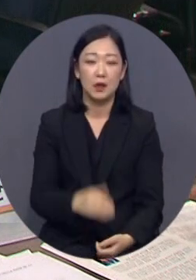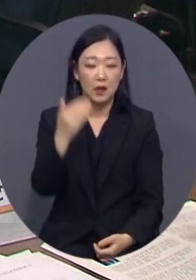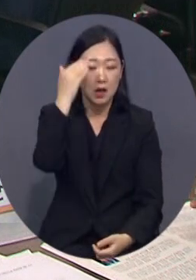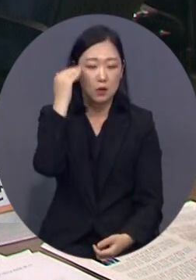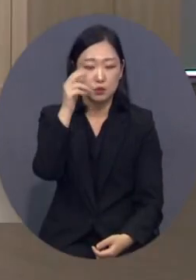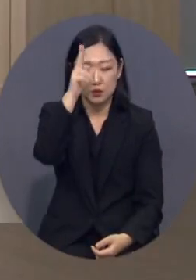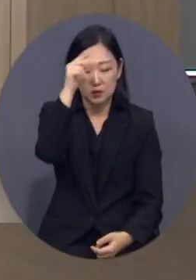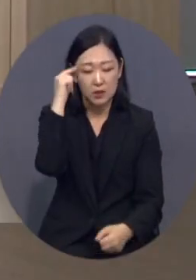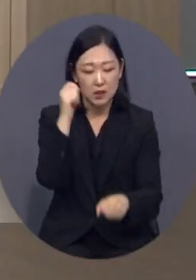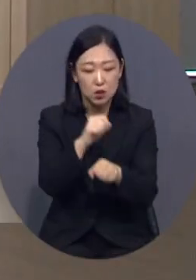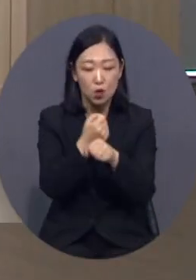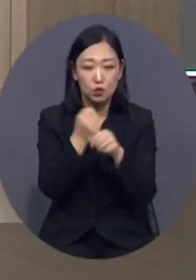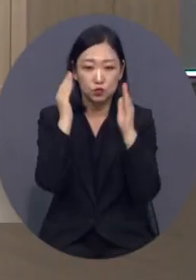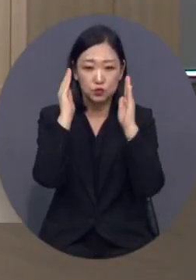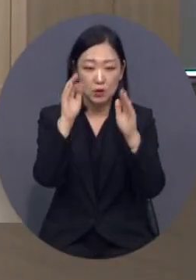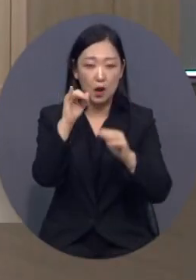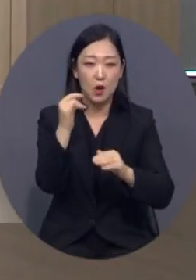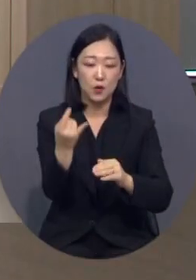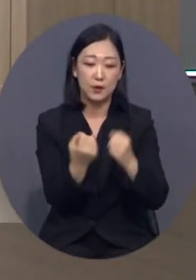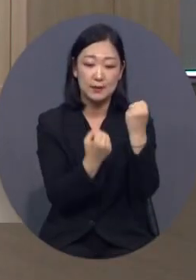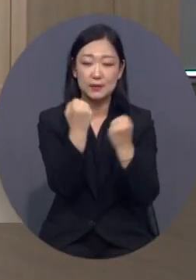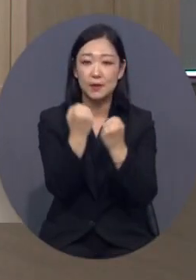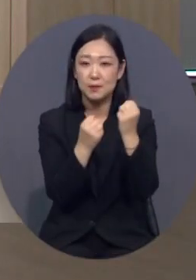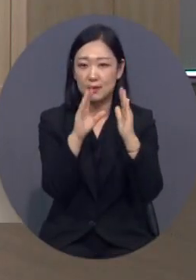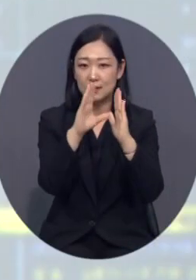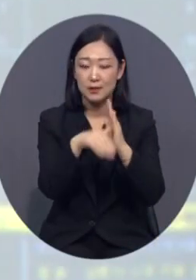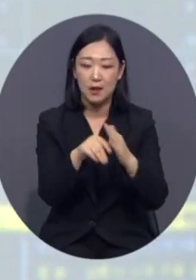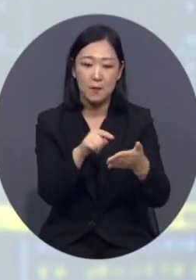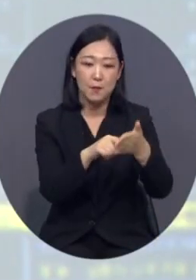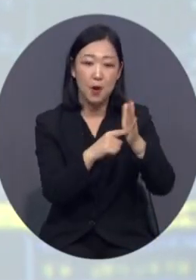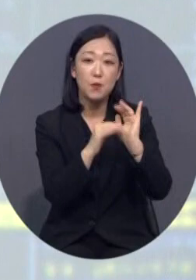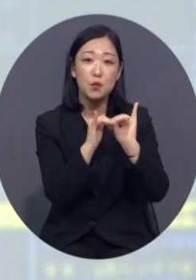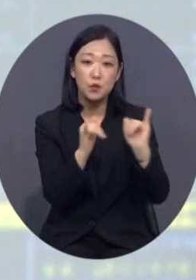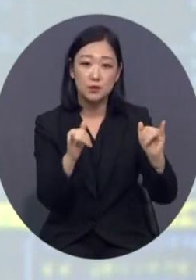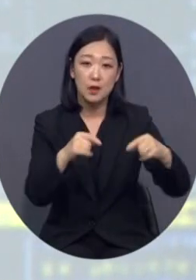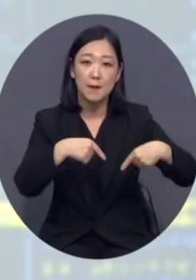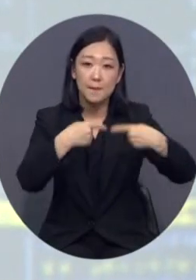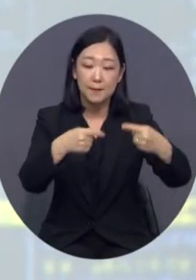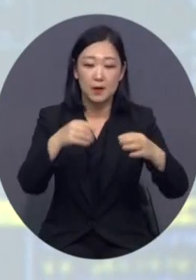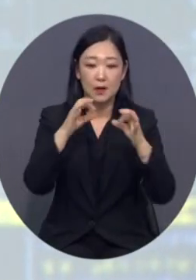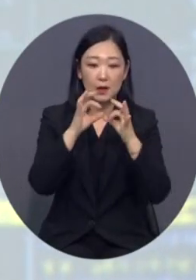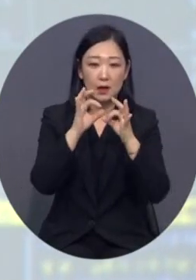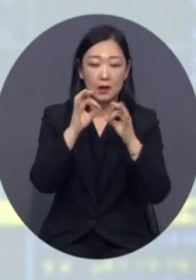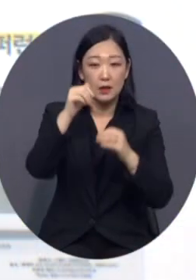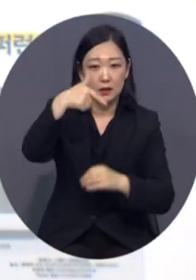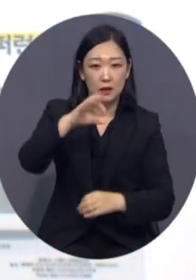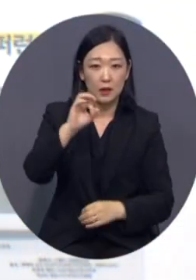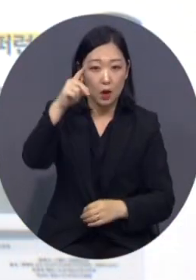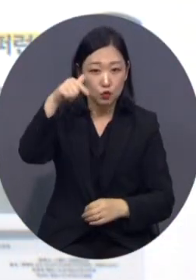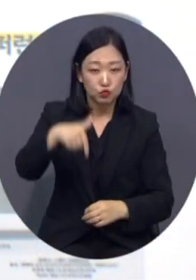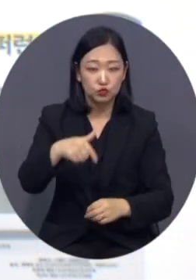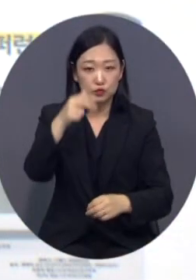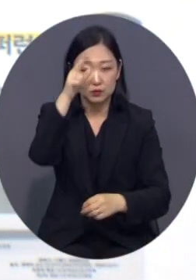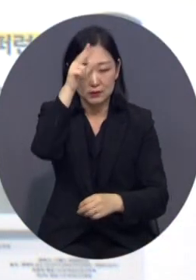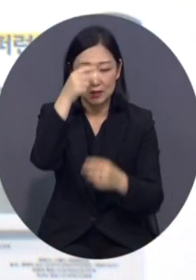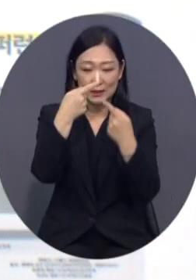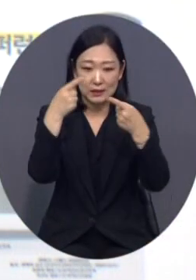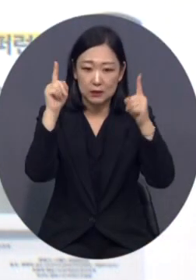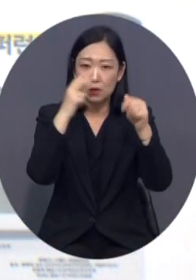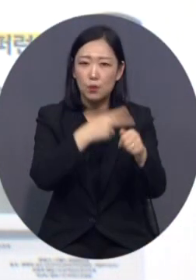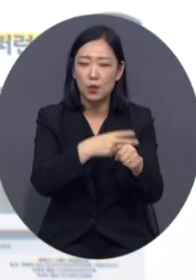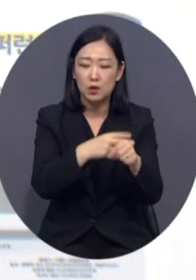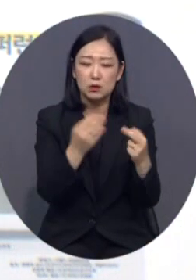한국경찰 연구학회에게 학술 세미나에서 발표자로 나선 강호 경찰대 교수는 제주가